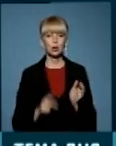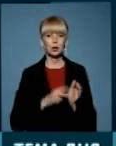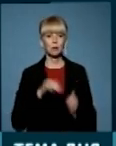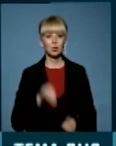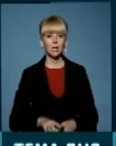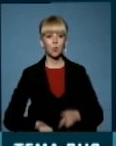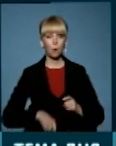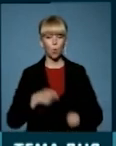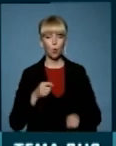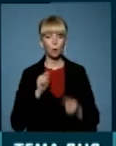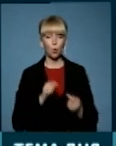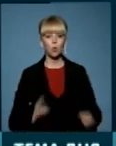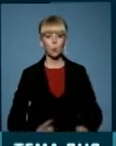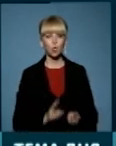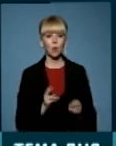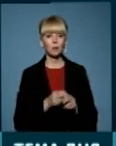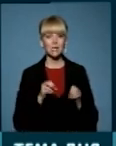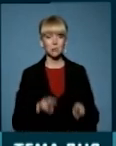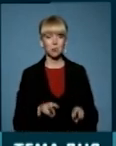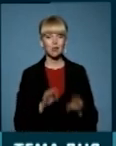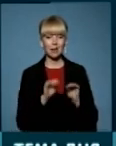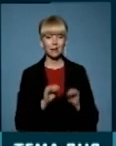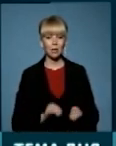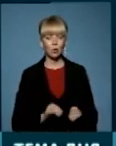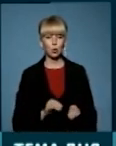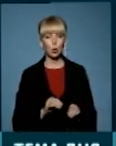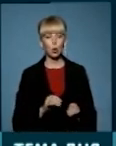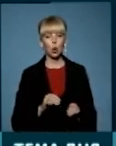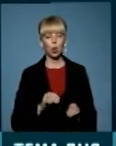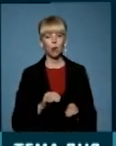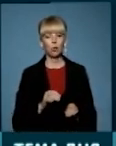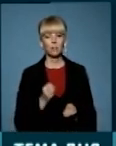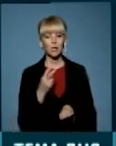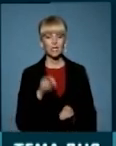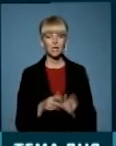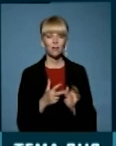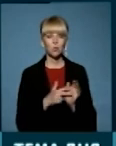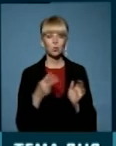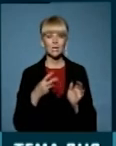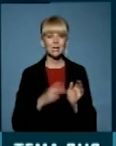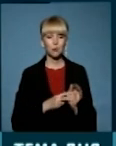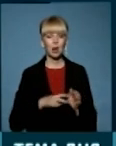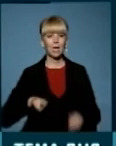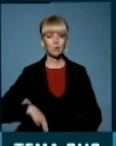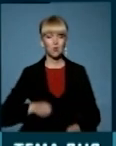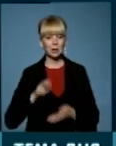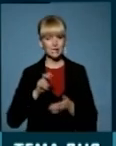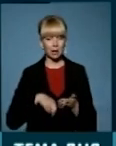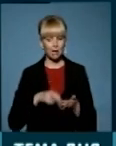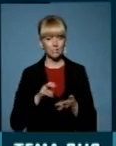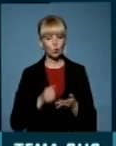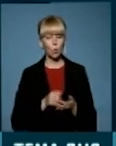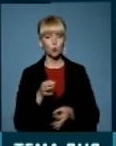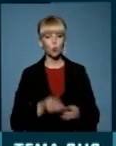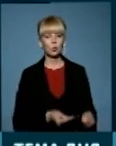тисяч порушень протипожежної безпеки, накладено 12 тисяч 837 адміністративних стягнень та до суду подано